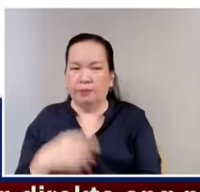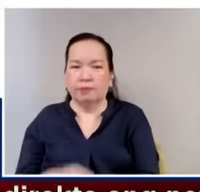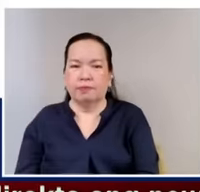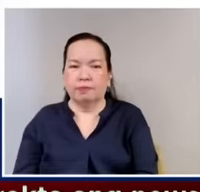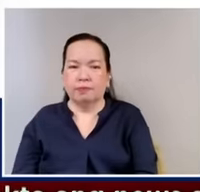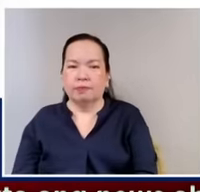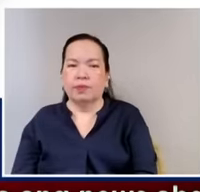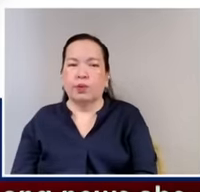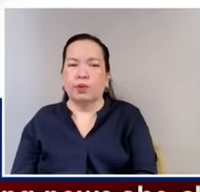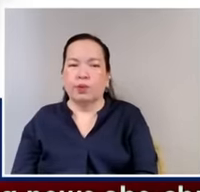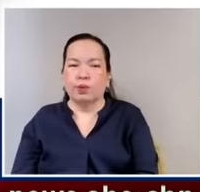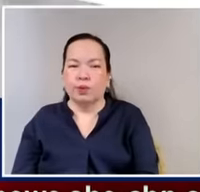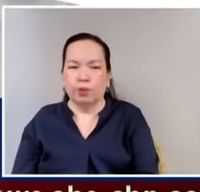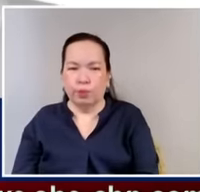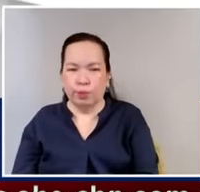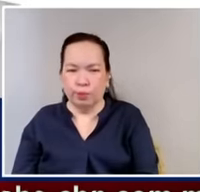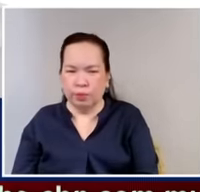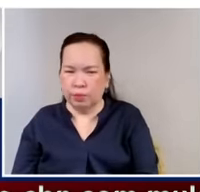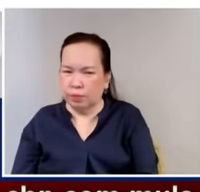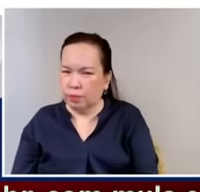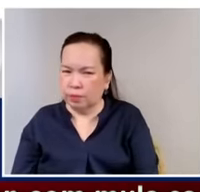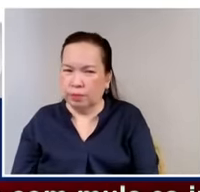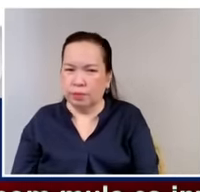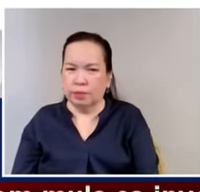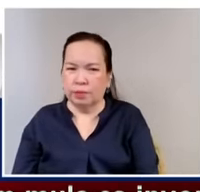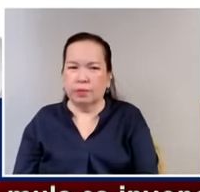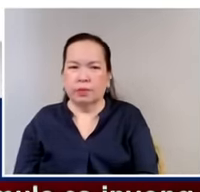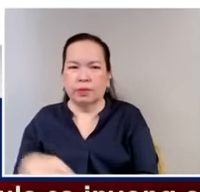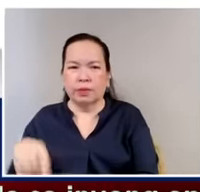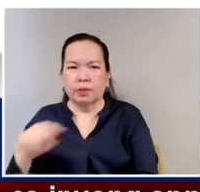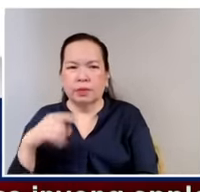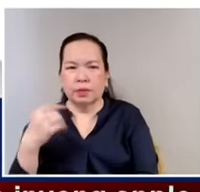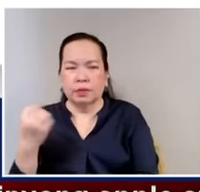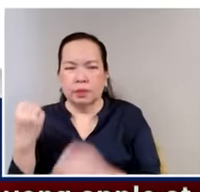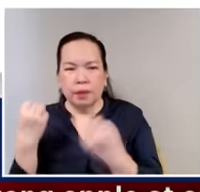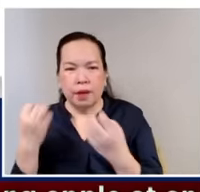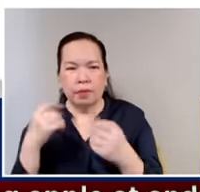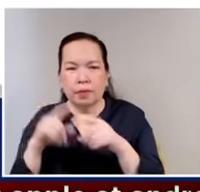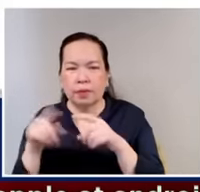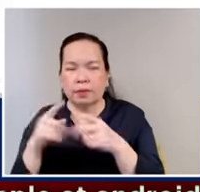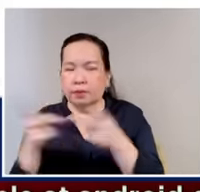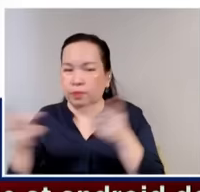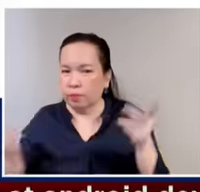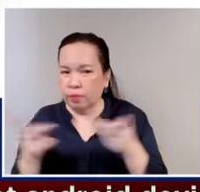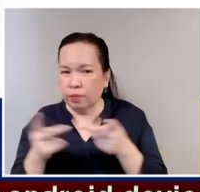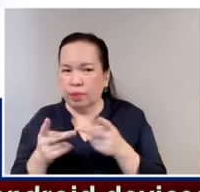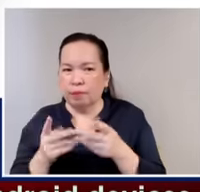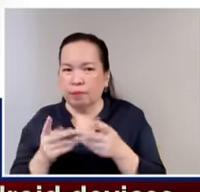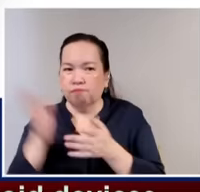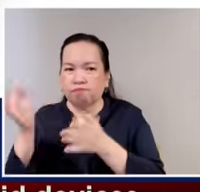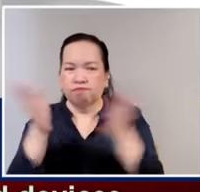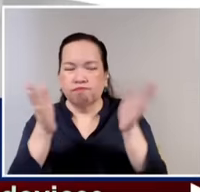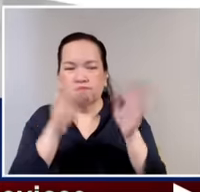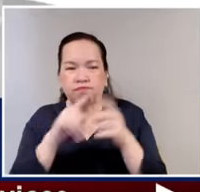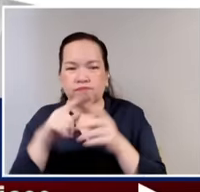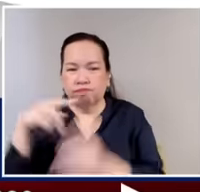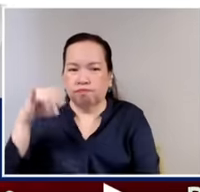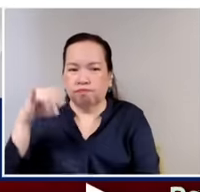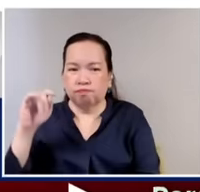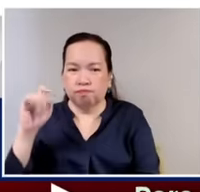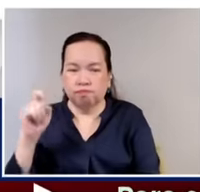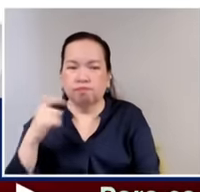101 na ruta na sineserbisyohan ng PITX at daan-daan ng mga biyahe dito. Sabi ng pamunuan